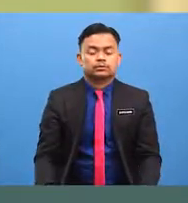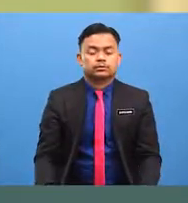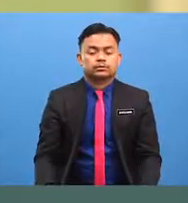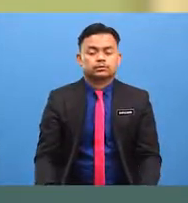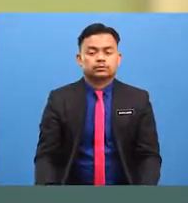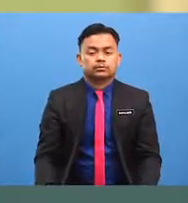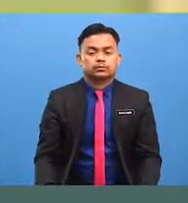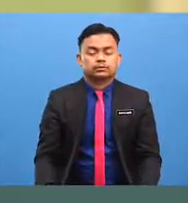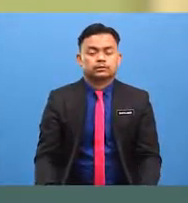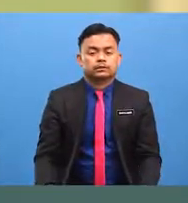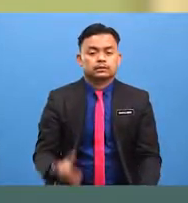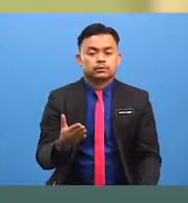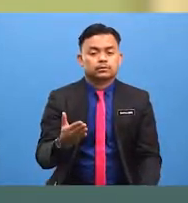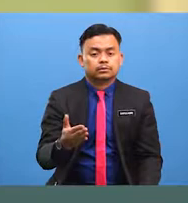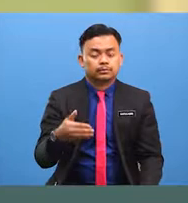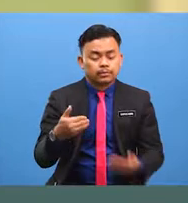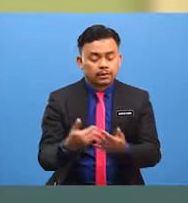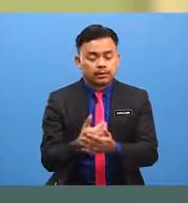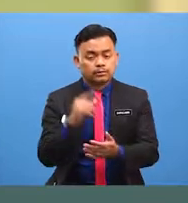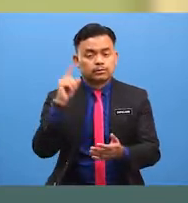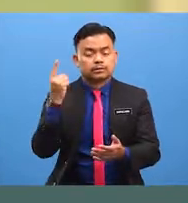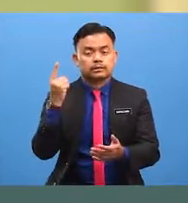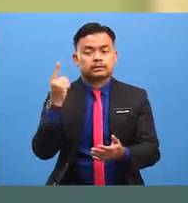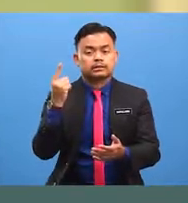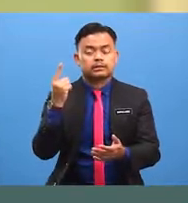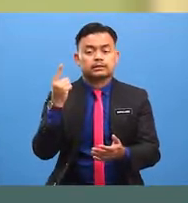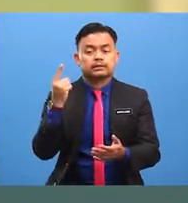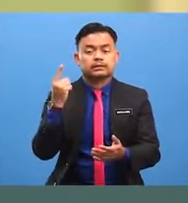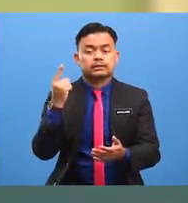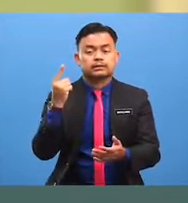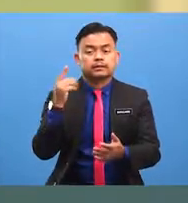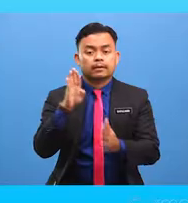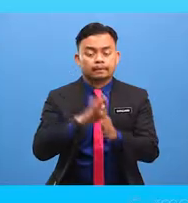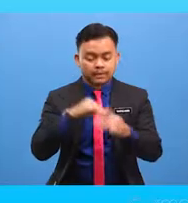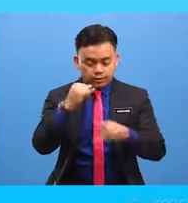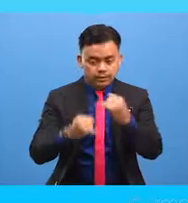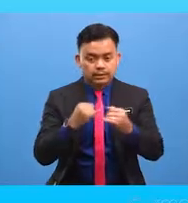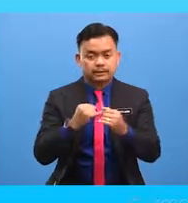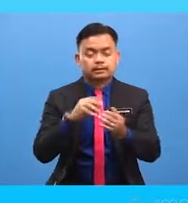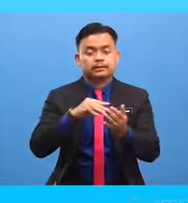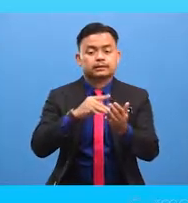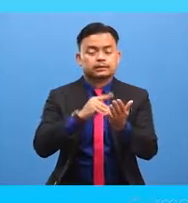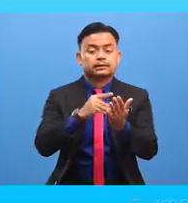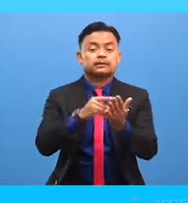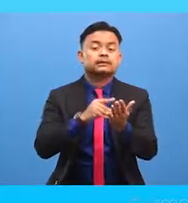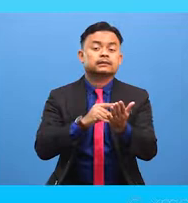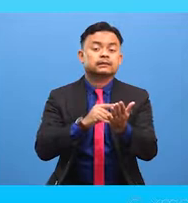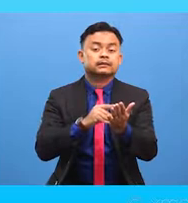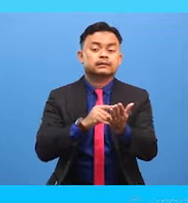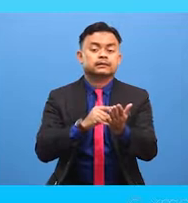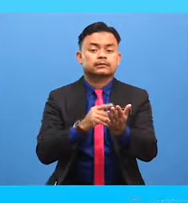sahaja berjaya mengira kadar pernafasan kamu sendiri. Apa itu kadar